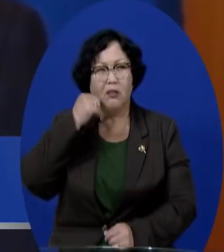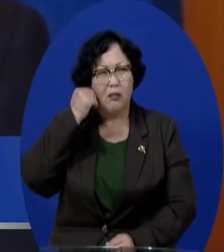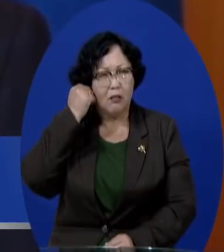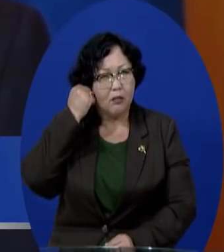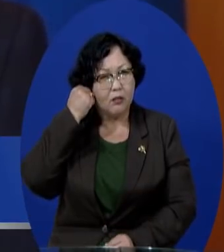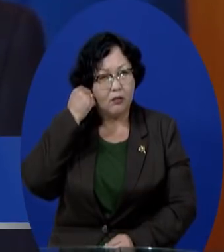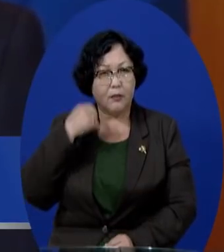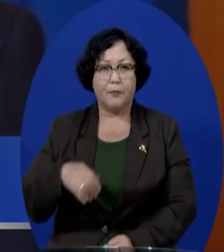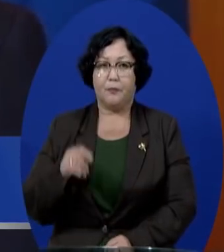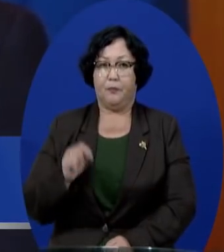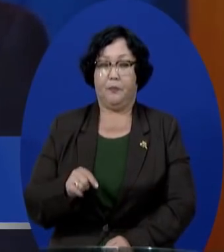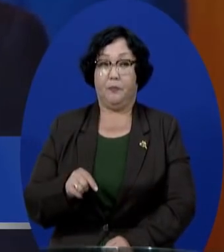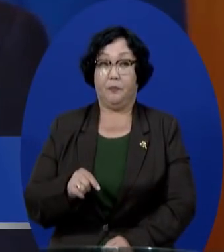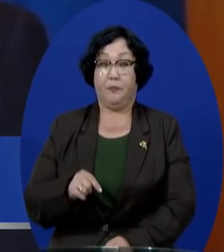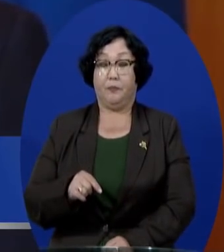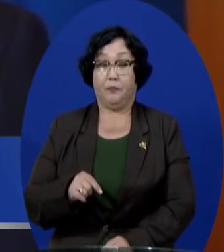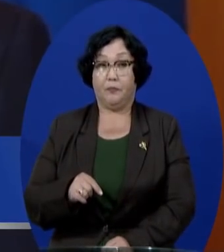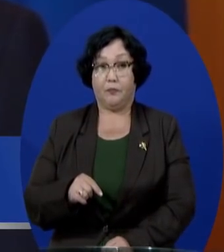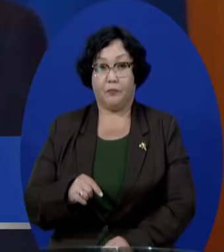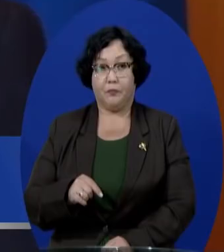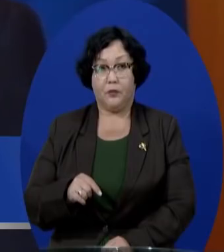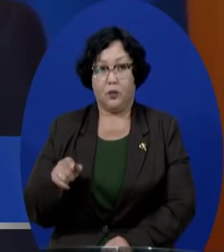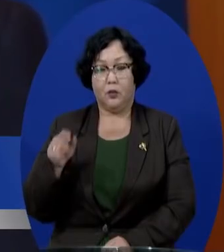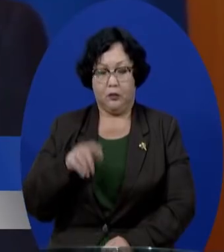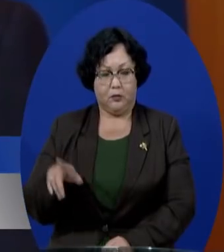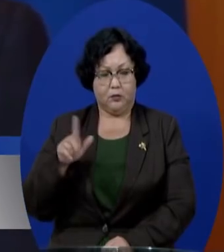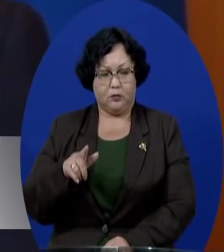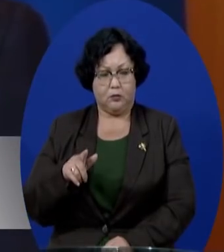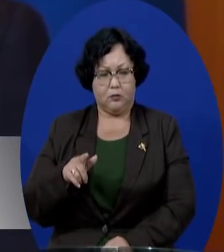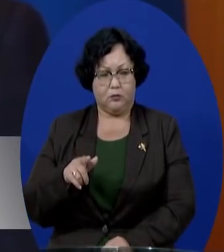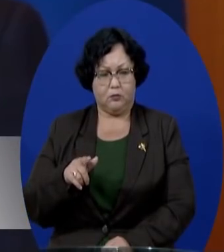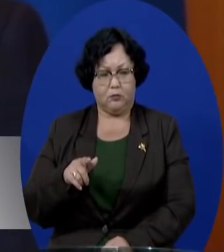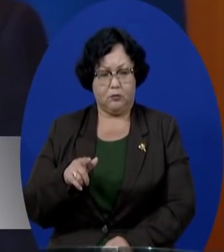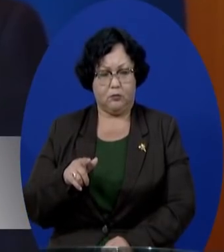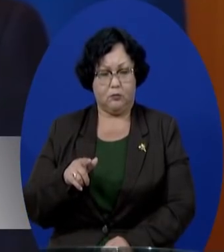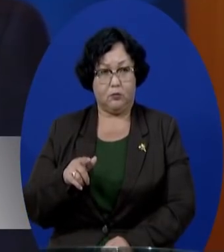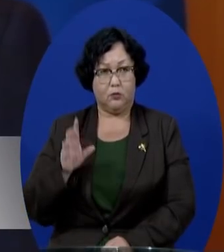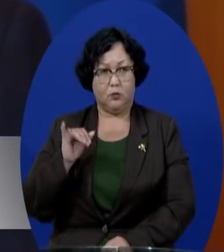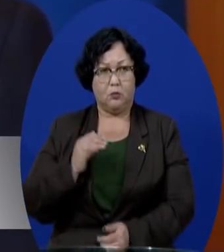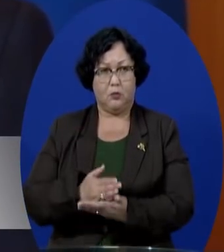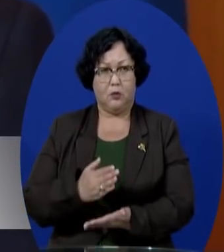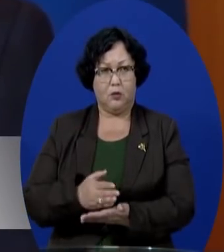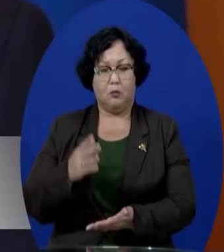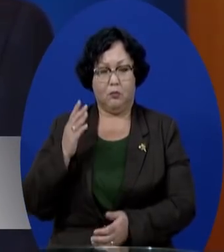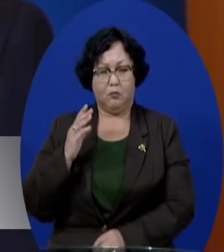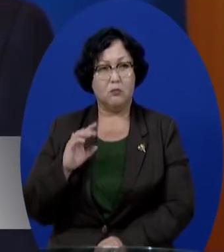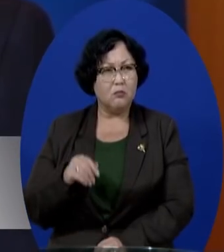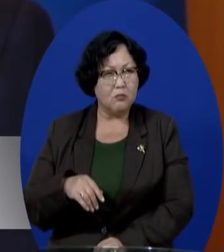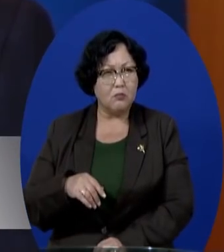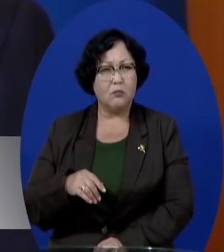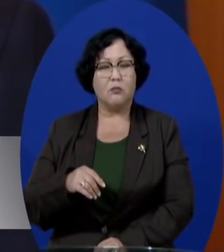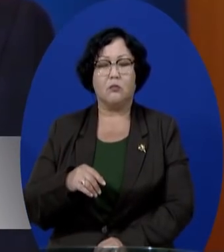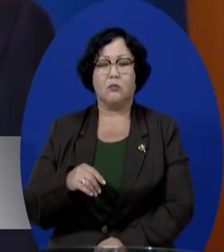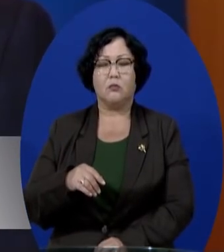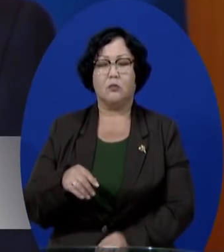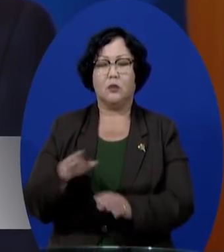дээр хэрэг мэд кадратаан бодоод нэг алиас дүнжиг тогтоосон зардал байгаа. Гэхдээ өчигдөр